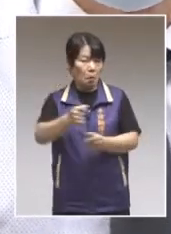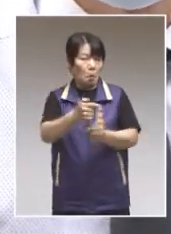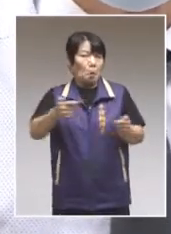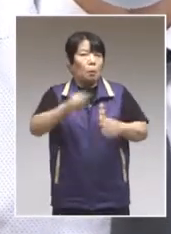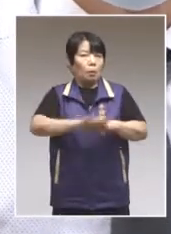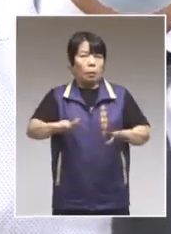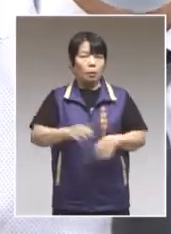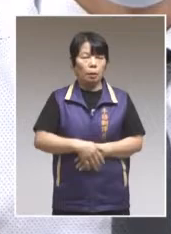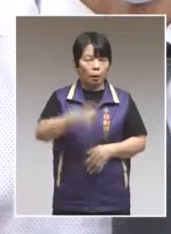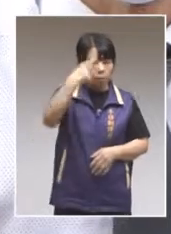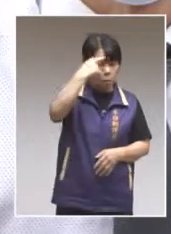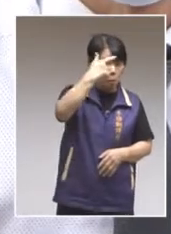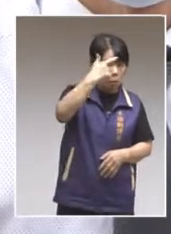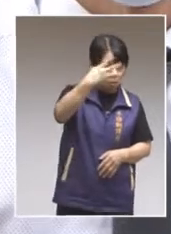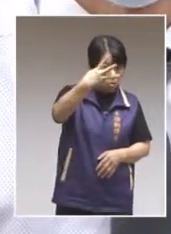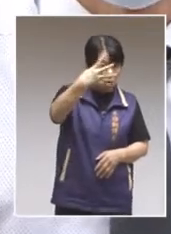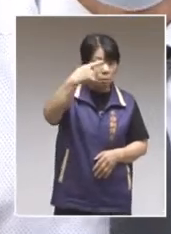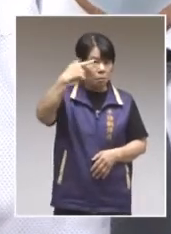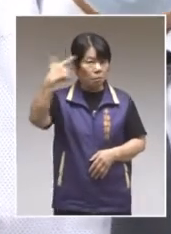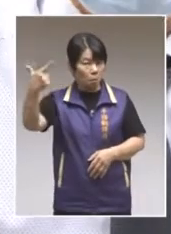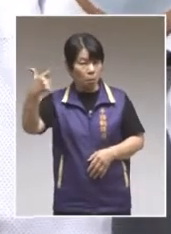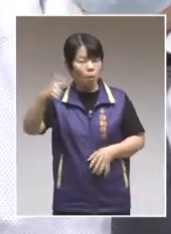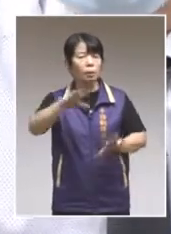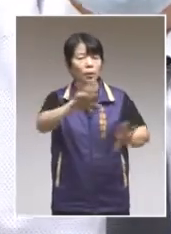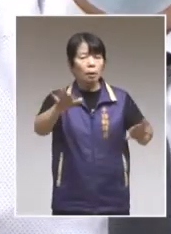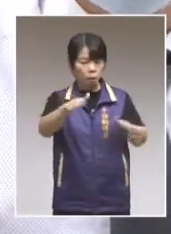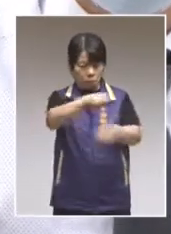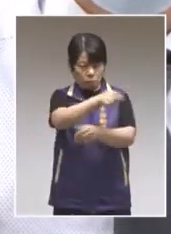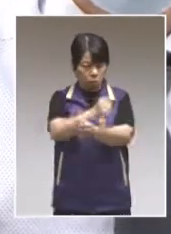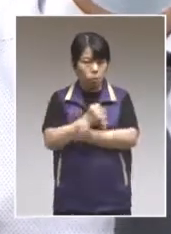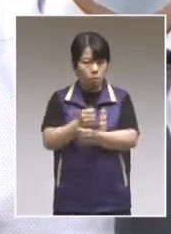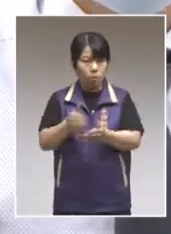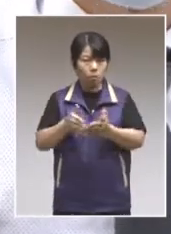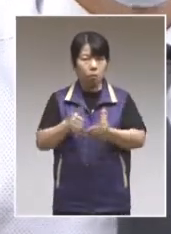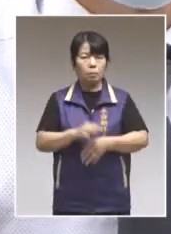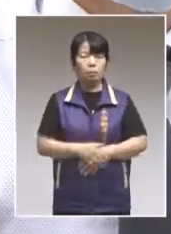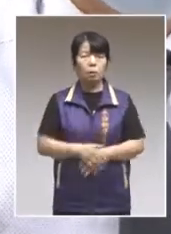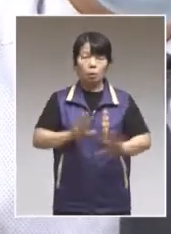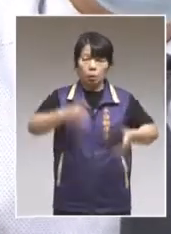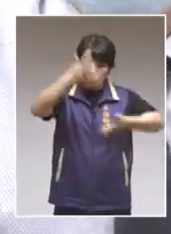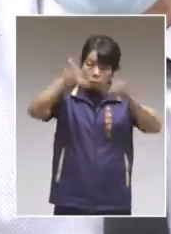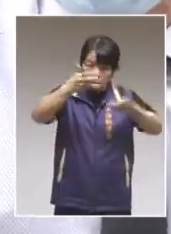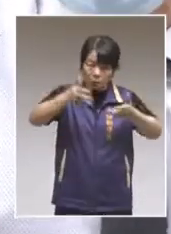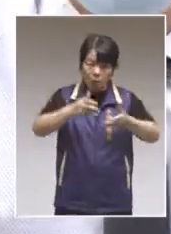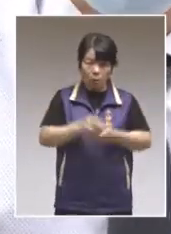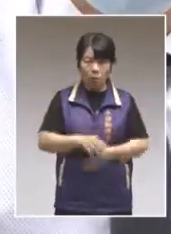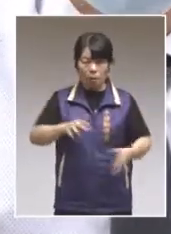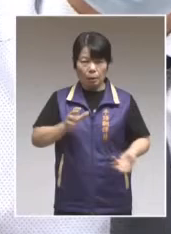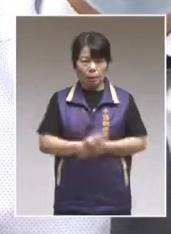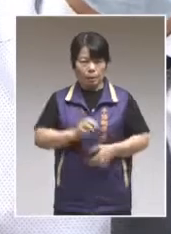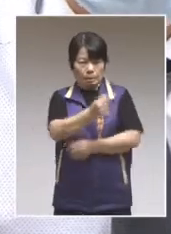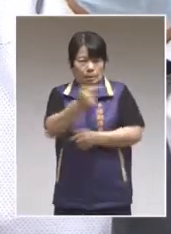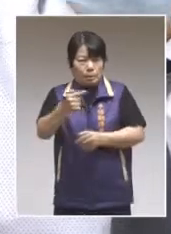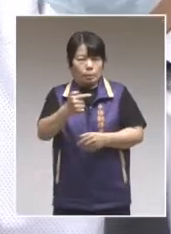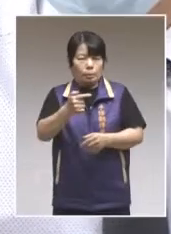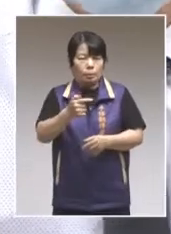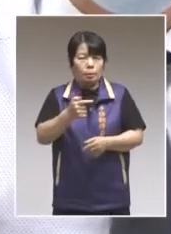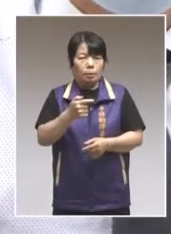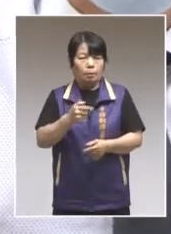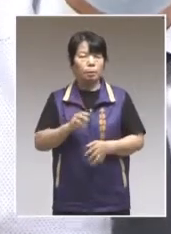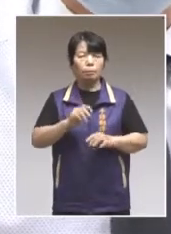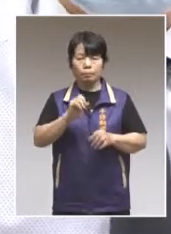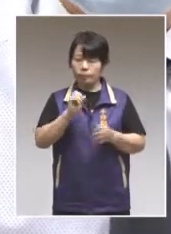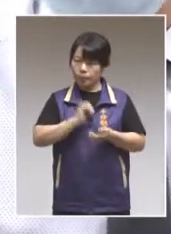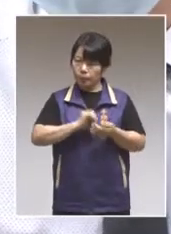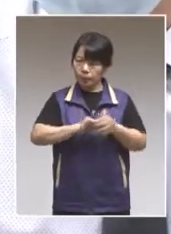能在第四到第六天反而是比较要小心的。那这个时候烧不一定很厉害，所以我们只知道发烧